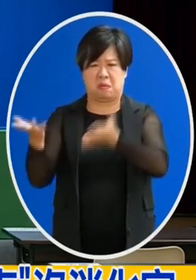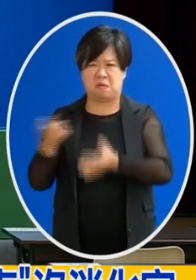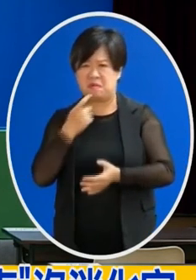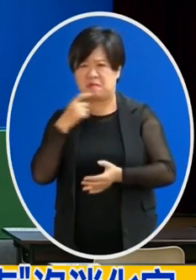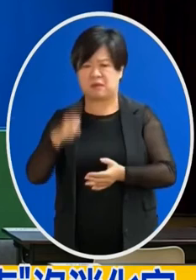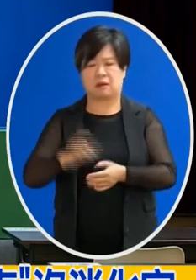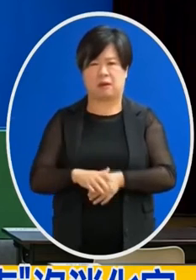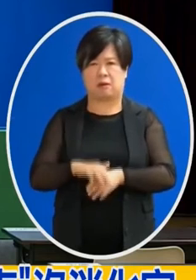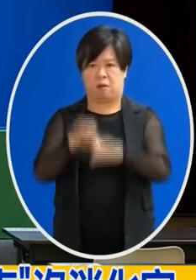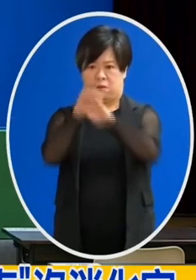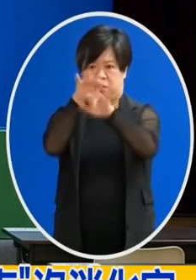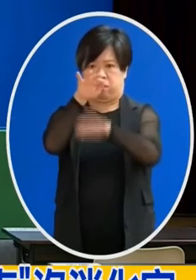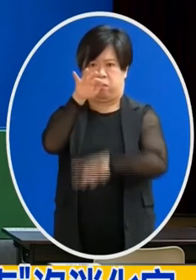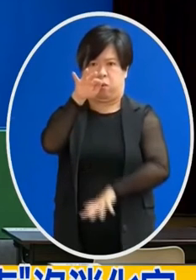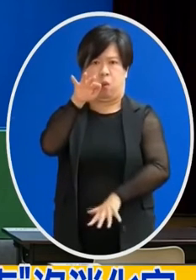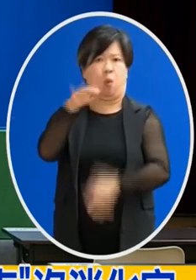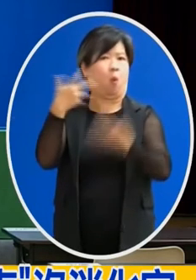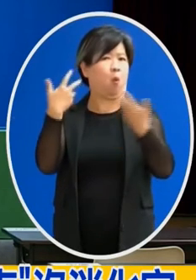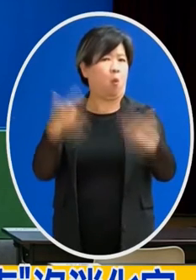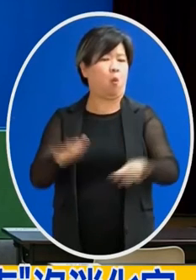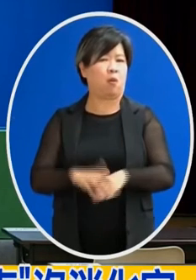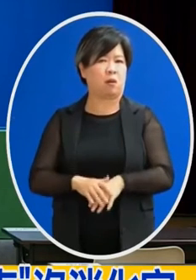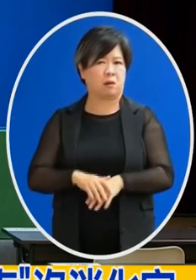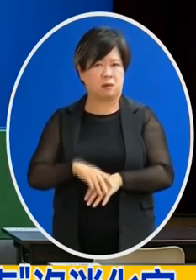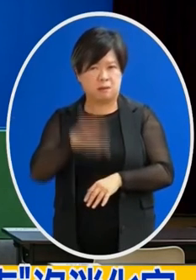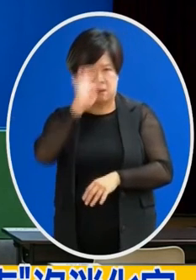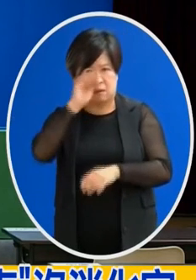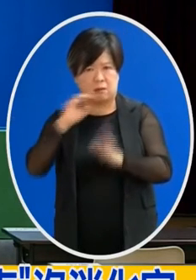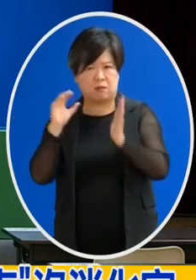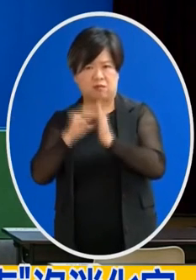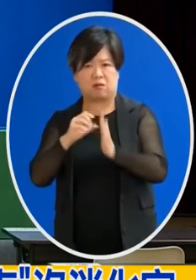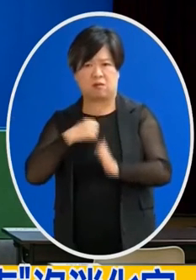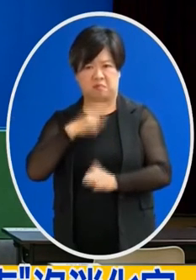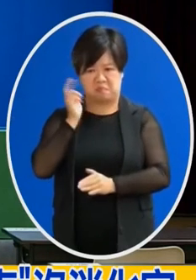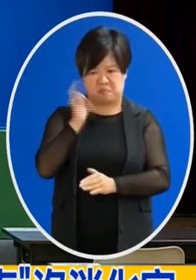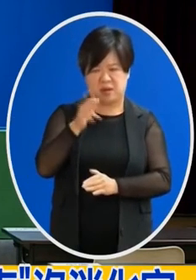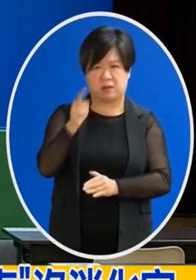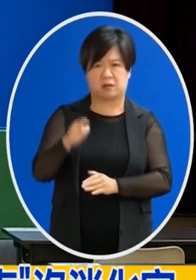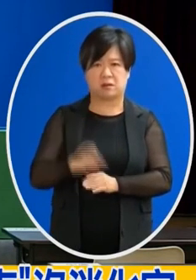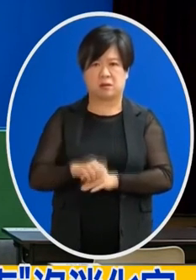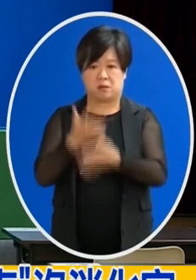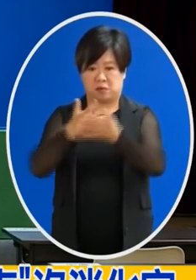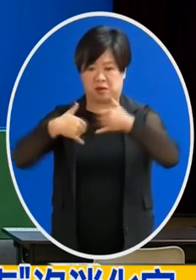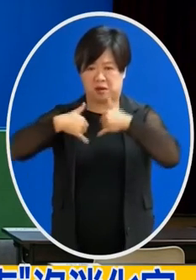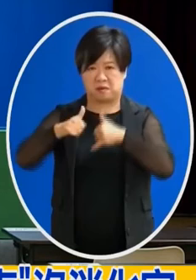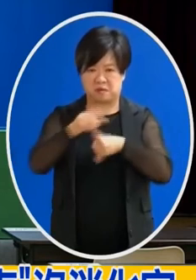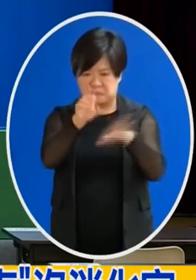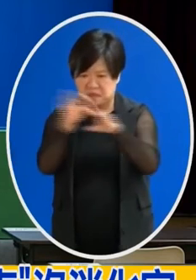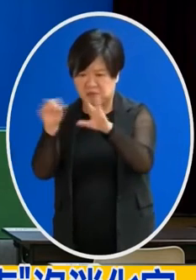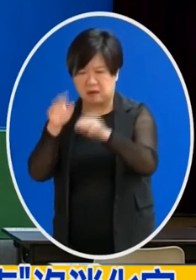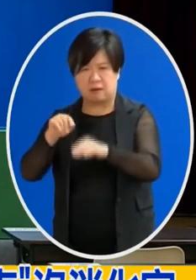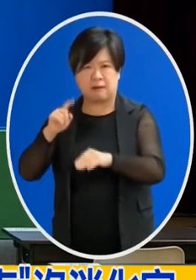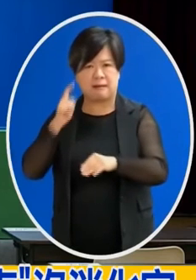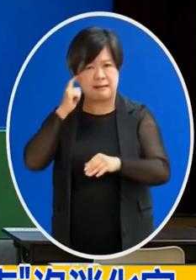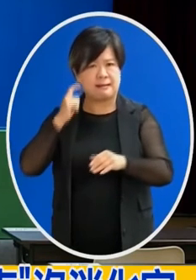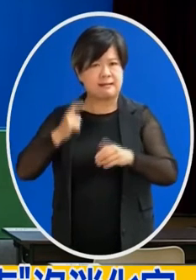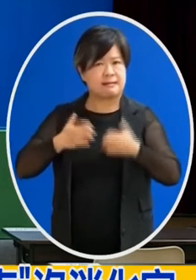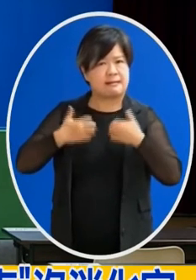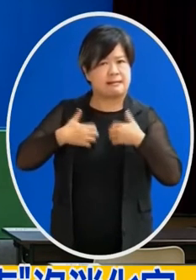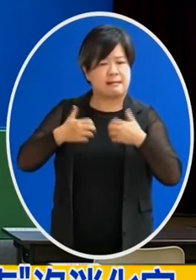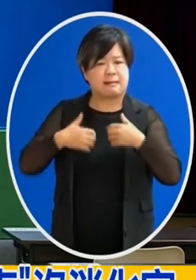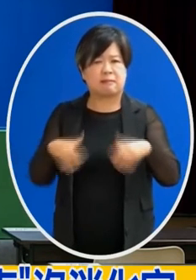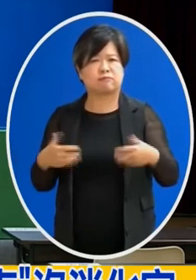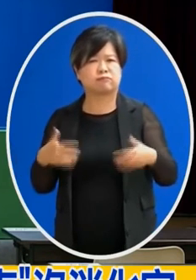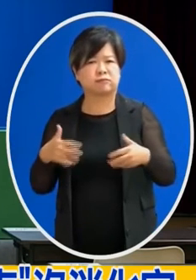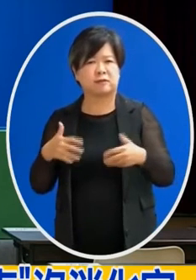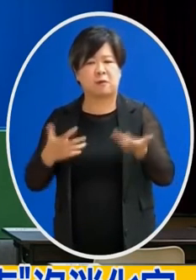题洗版，那但是现在传出调查局下令收集网络社群相关的不满反应和恐慌，那请问